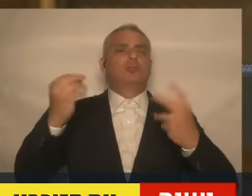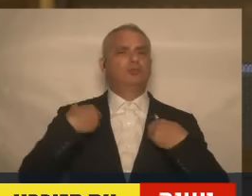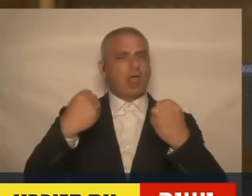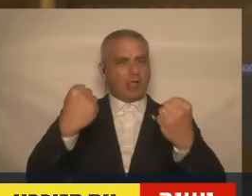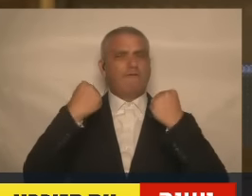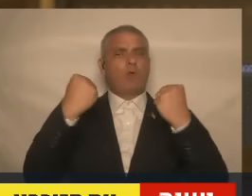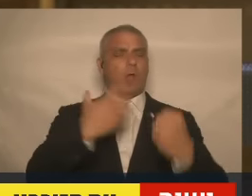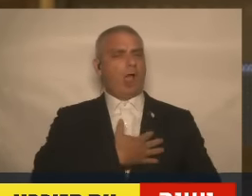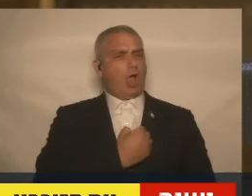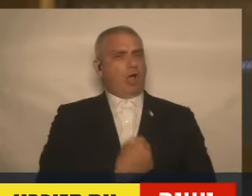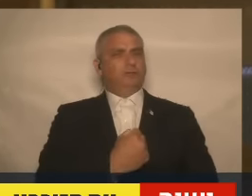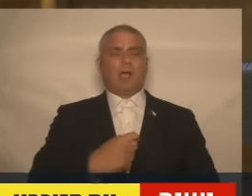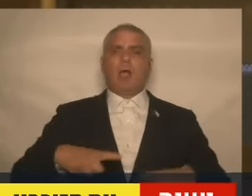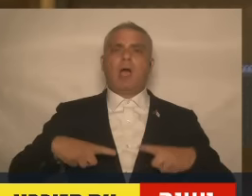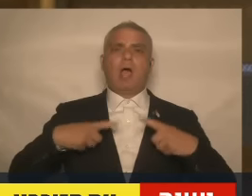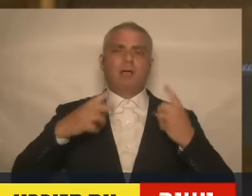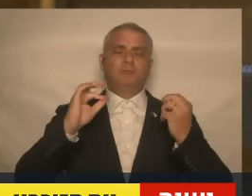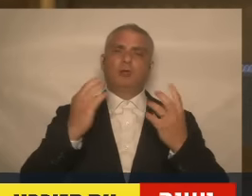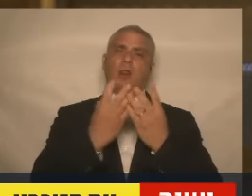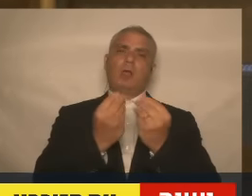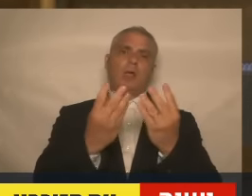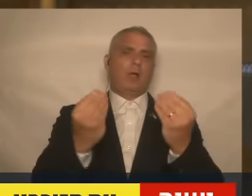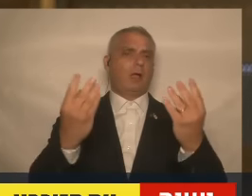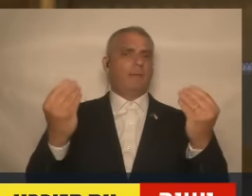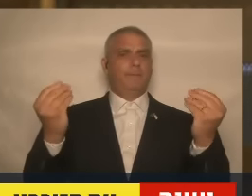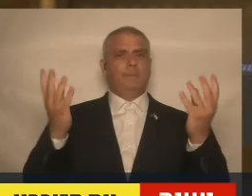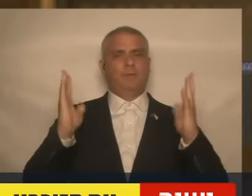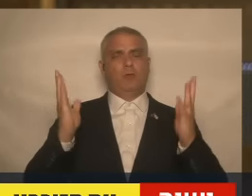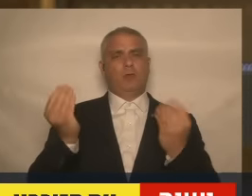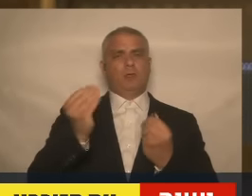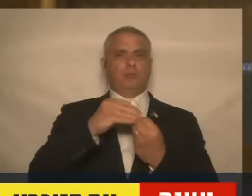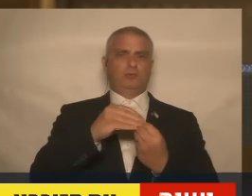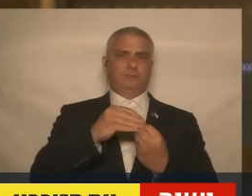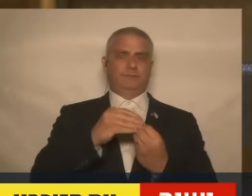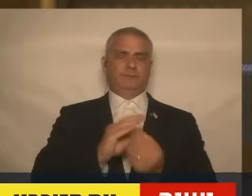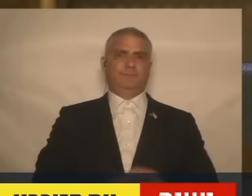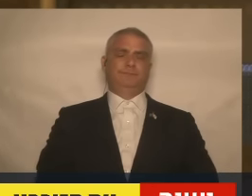גבורה, של עוצמה, של חיים, של רבים ורבות נוספים.